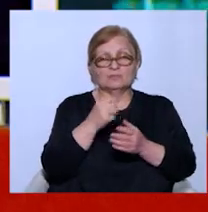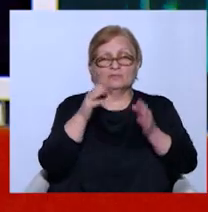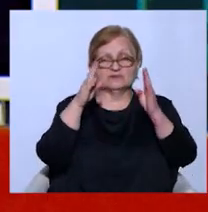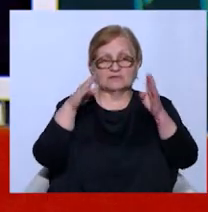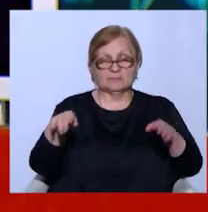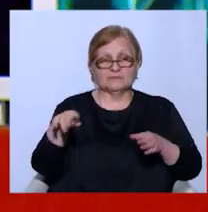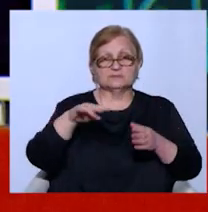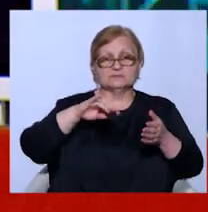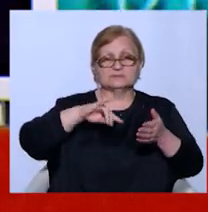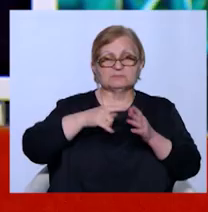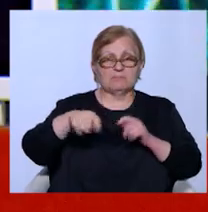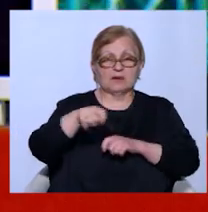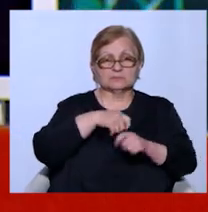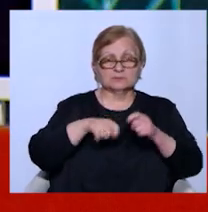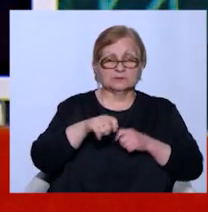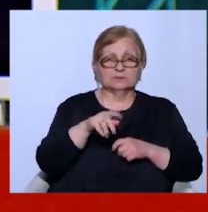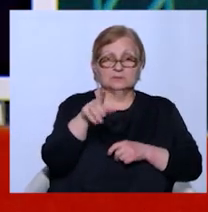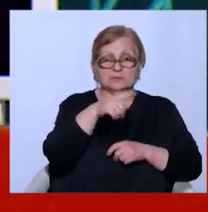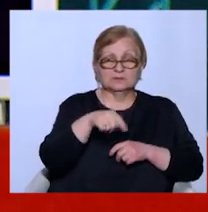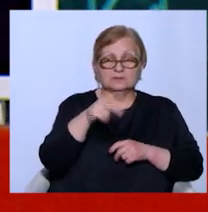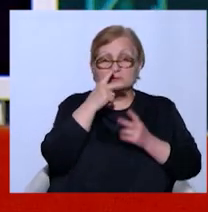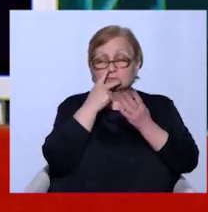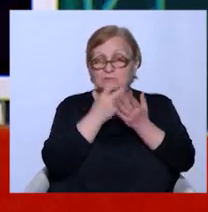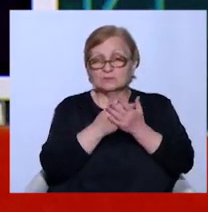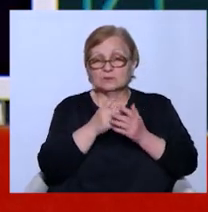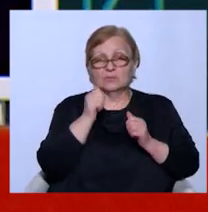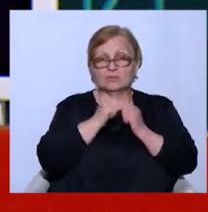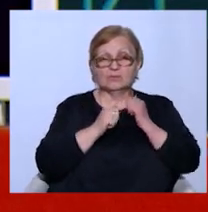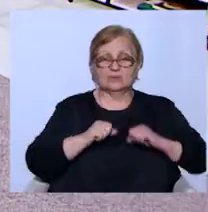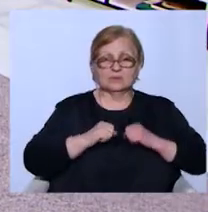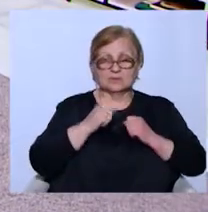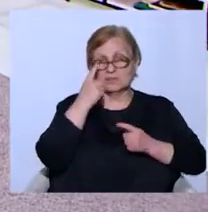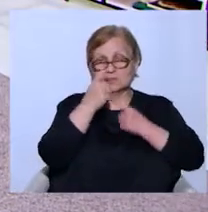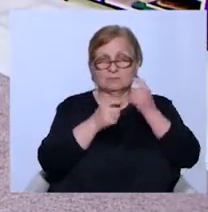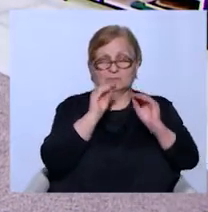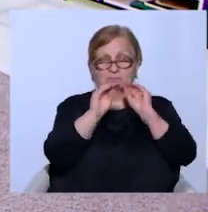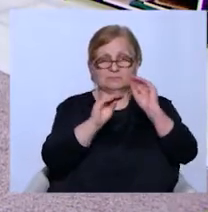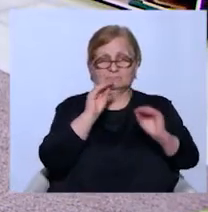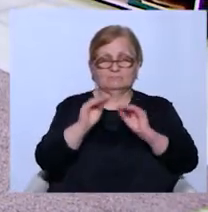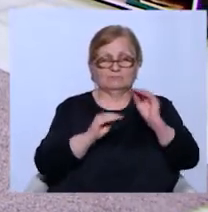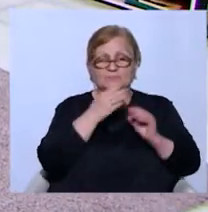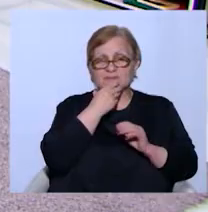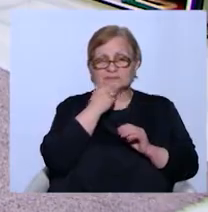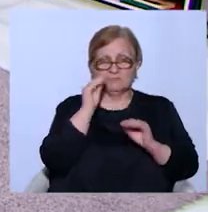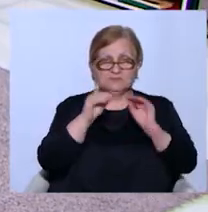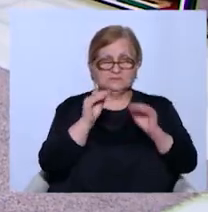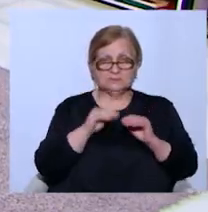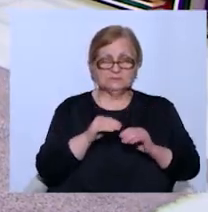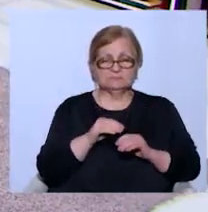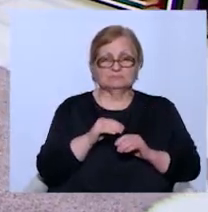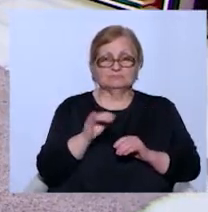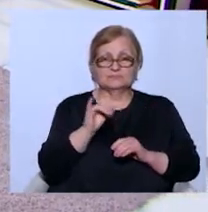ფართობი. ანუ ყოველთვის ეცადეთ, რომ ნახაზე გადაიტანოთ შესაბამისი ინფორმაცია და ესე ლამაზად და ორგანიზებულად ამოხაზოთ. ესე